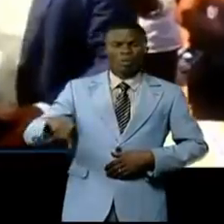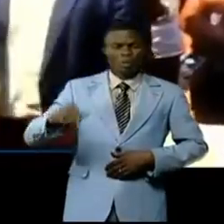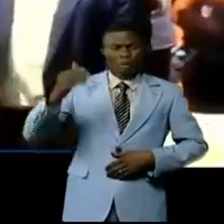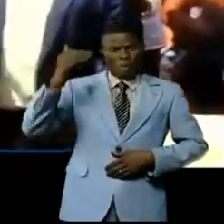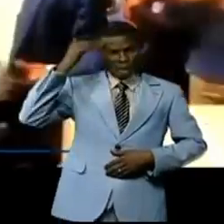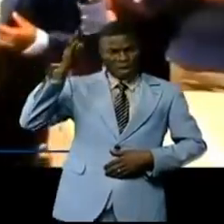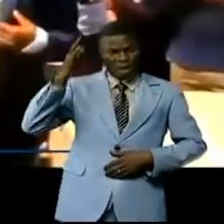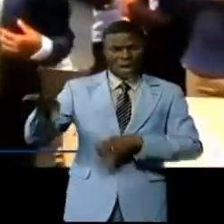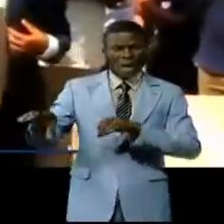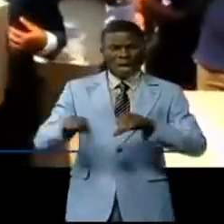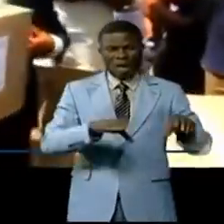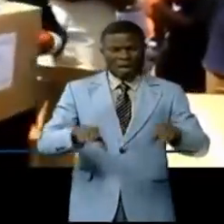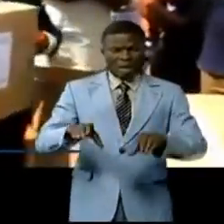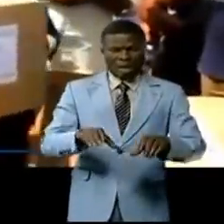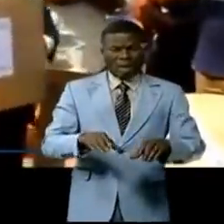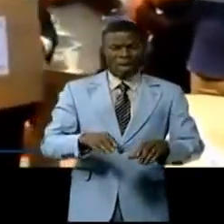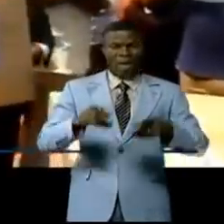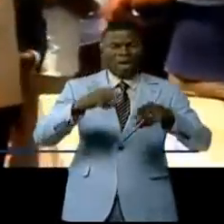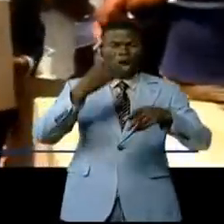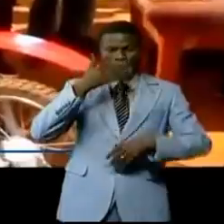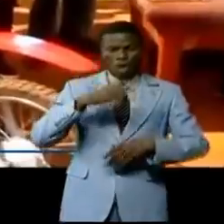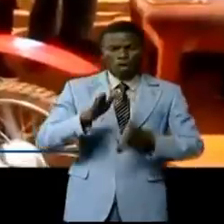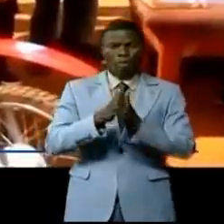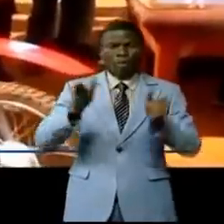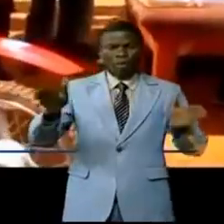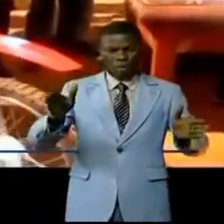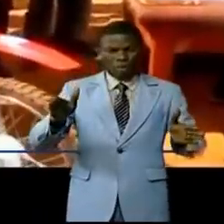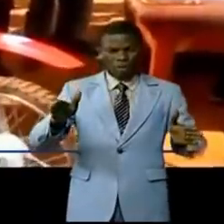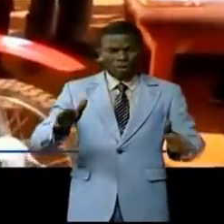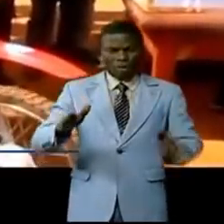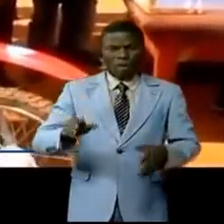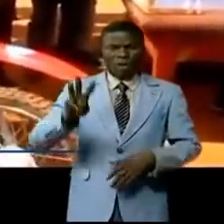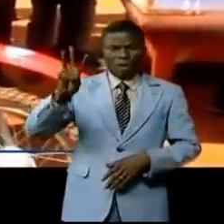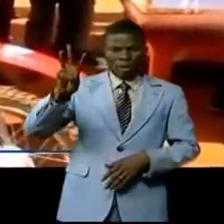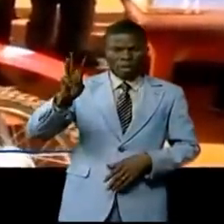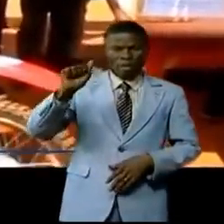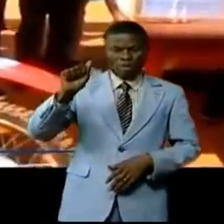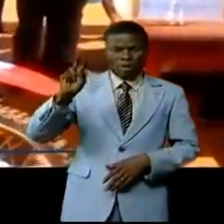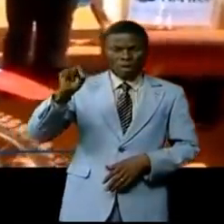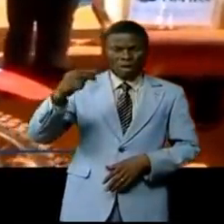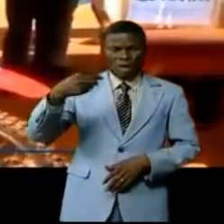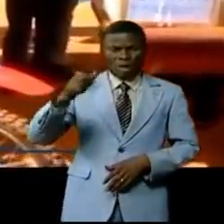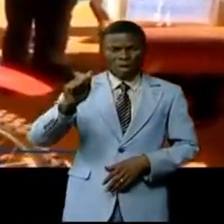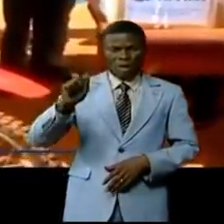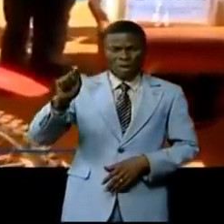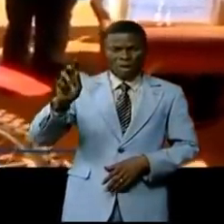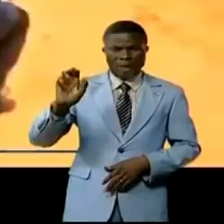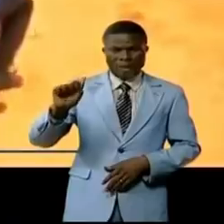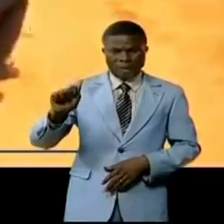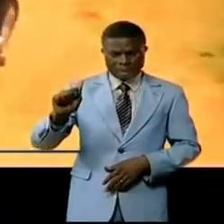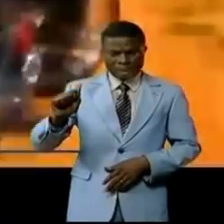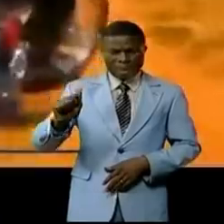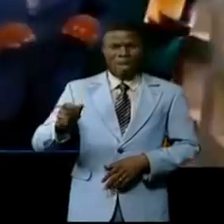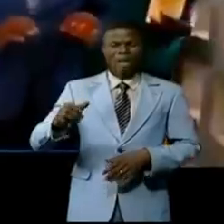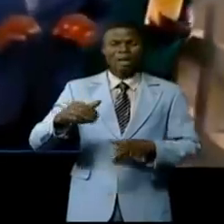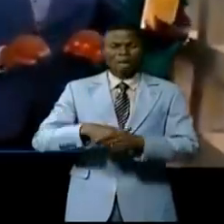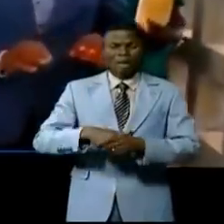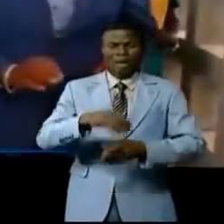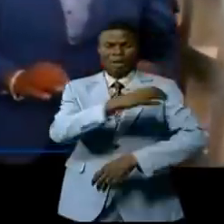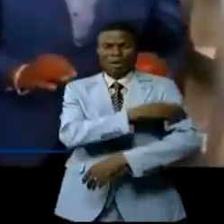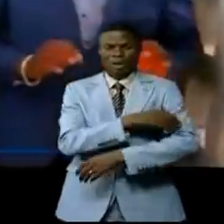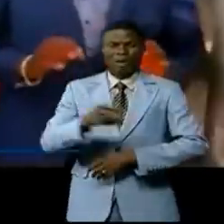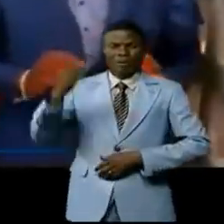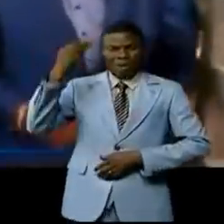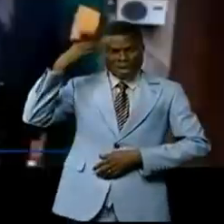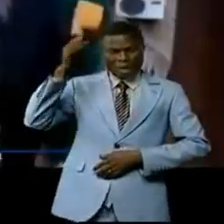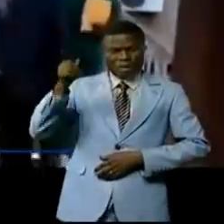s'est déroulée dans l'enceinte de l'hôpital général de référence de Wangata, Mbandaka, chef-lieu de la province de l'Équateur. Signalons